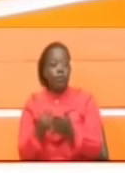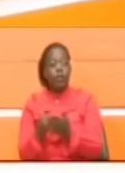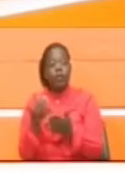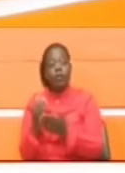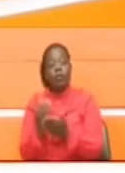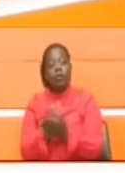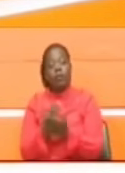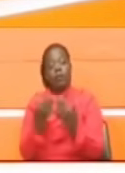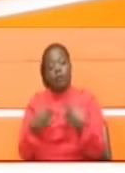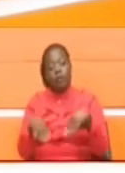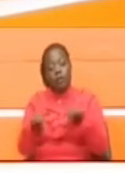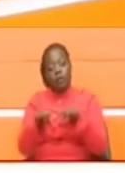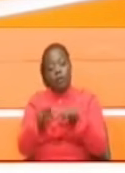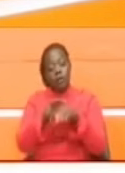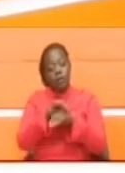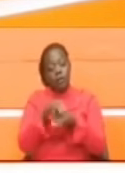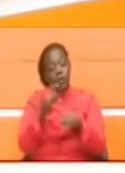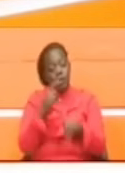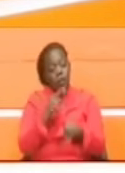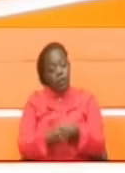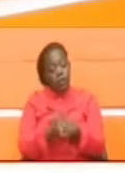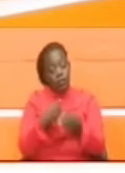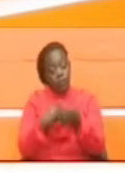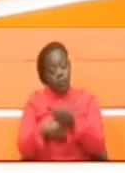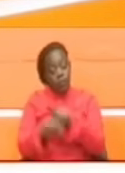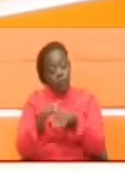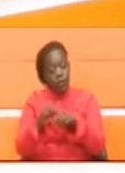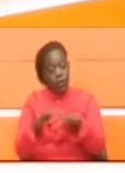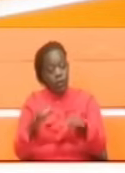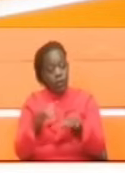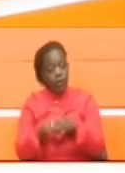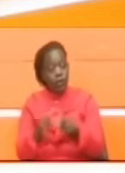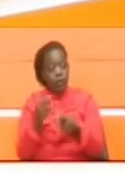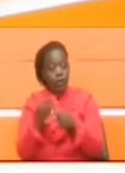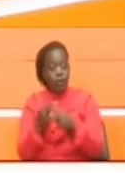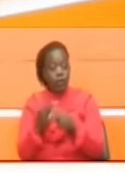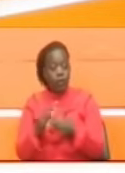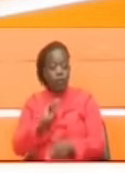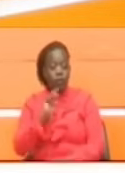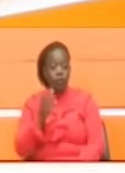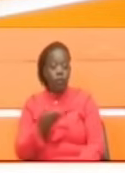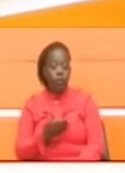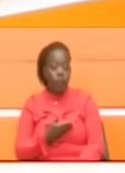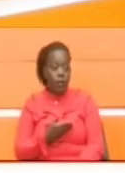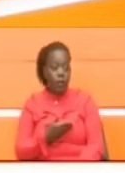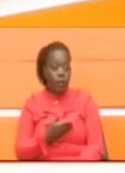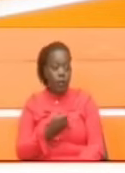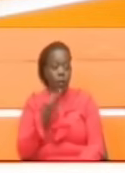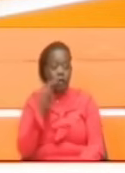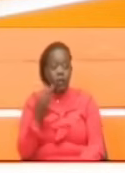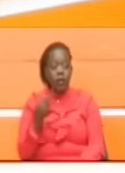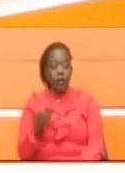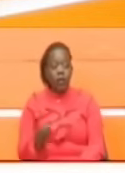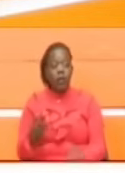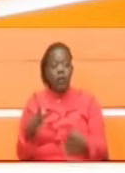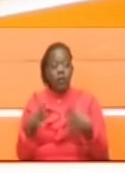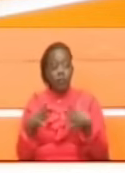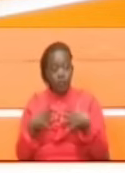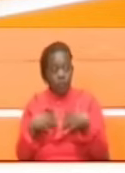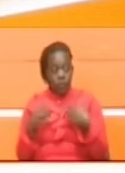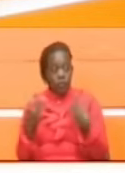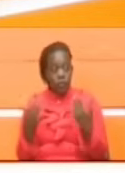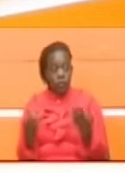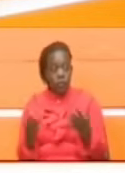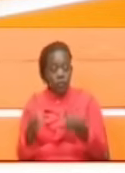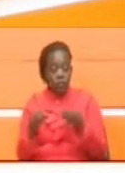kubanga n'endagaano yakolebwa nga bagula ettaka lino erimmanya ga mukyala. Ono agambye nti akkirize nti